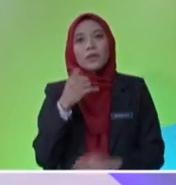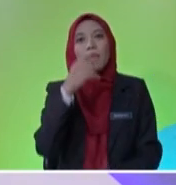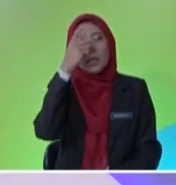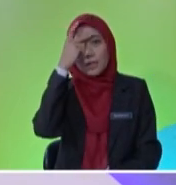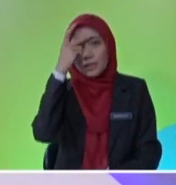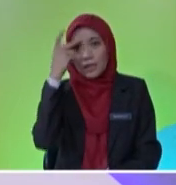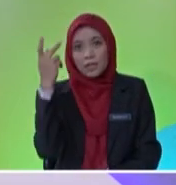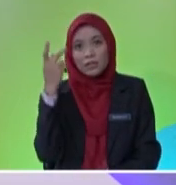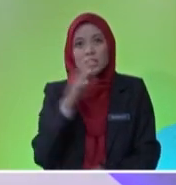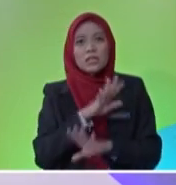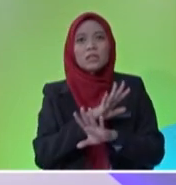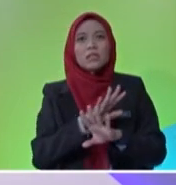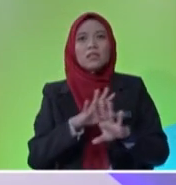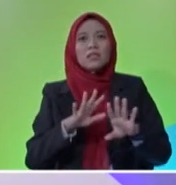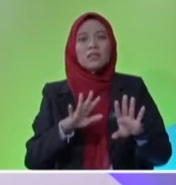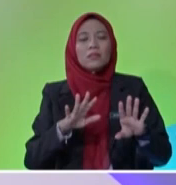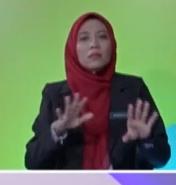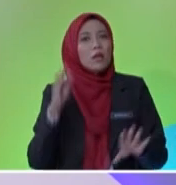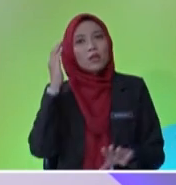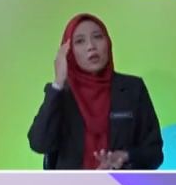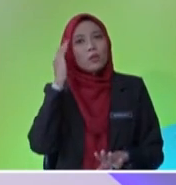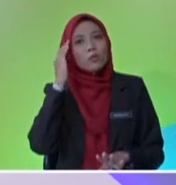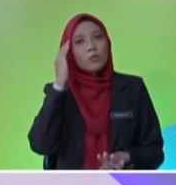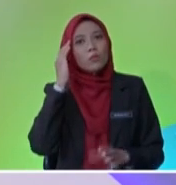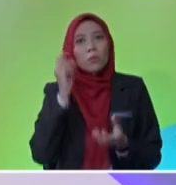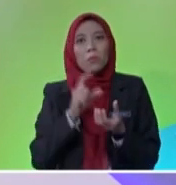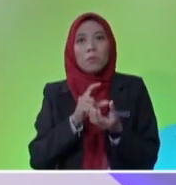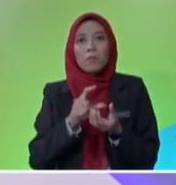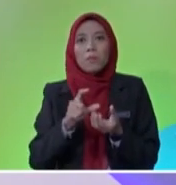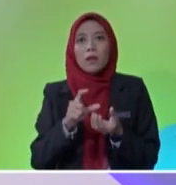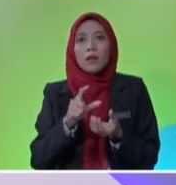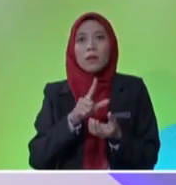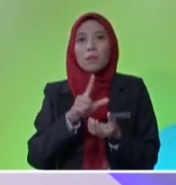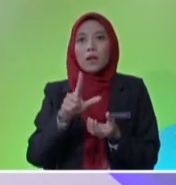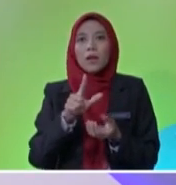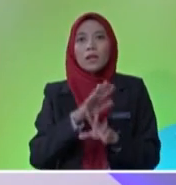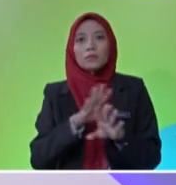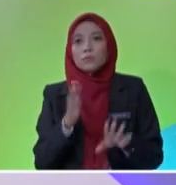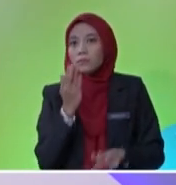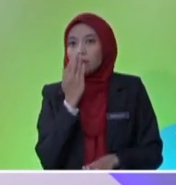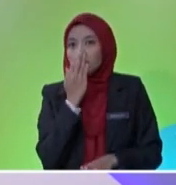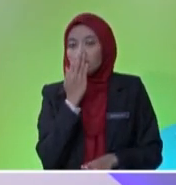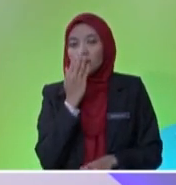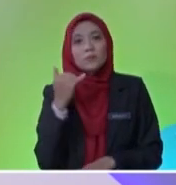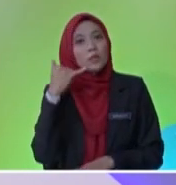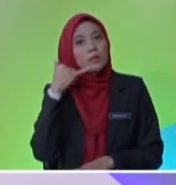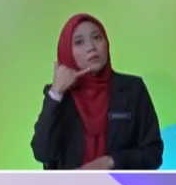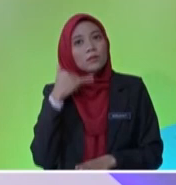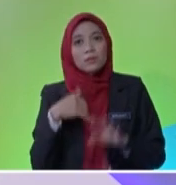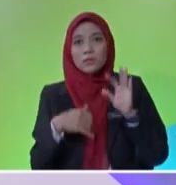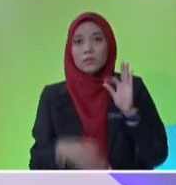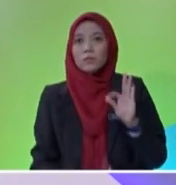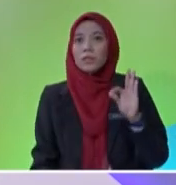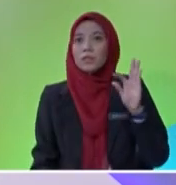kita tidak tahu malam tidak berbau sekiranya kita menggunakan tayang kecemes kecemasan 99